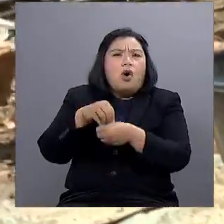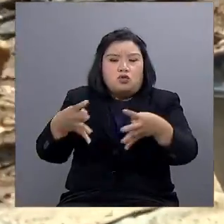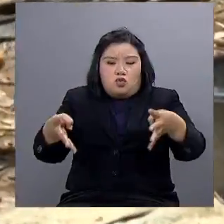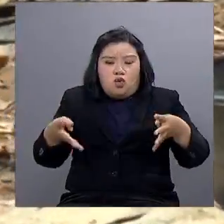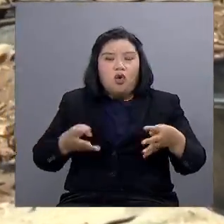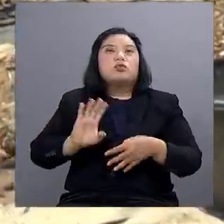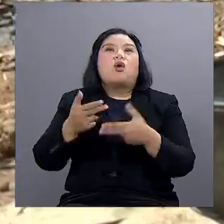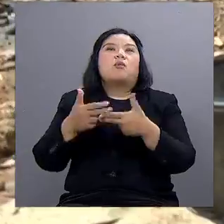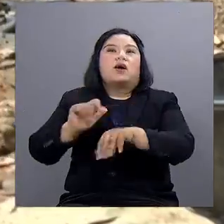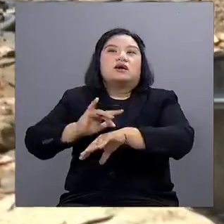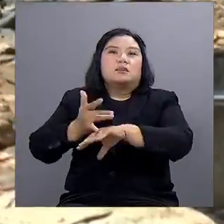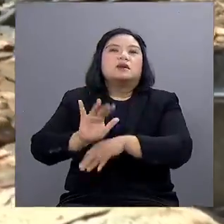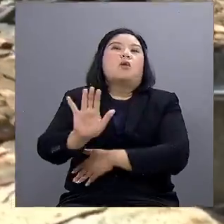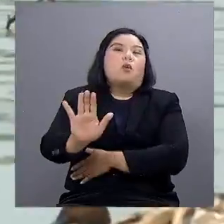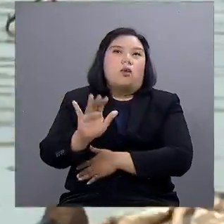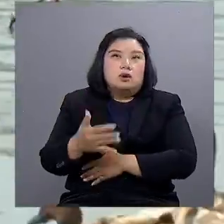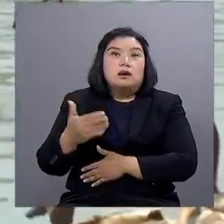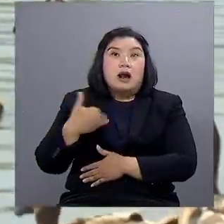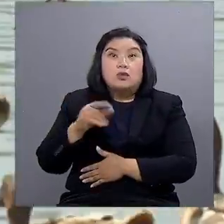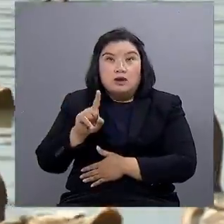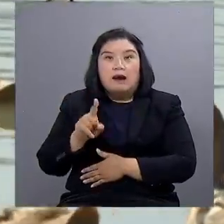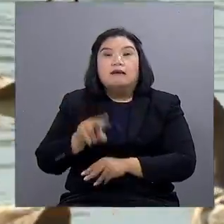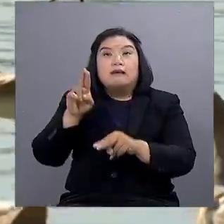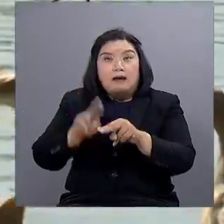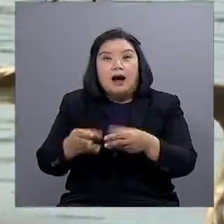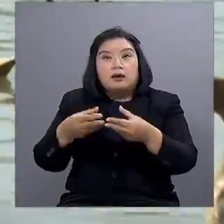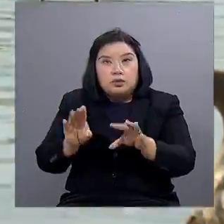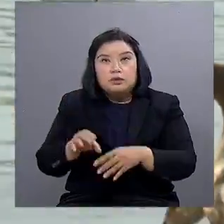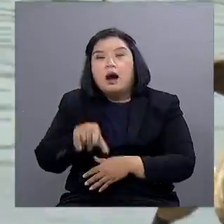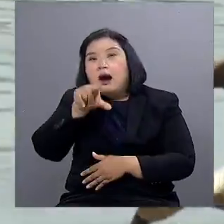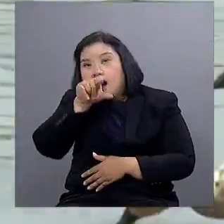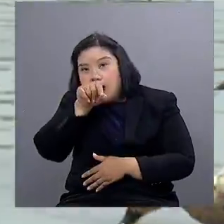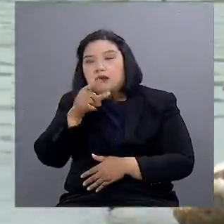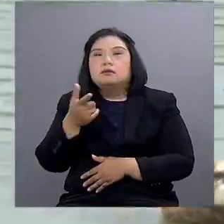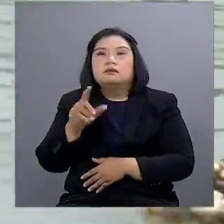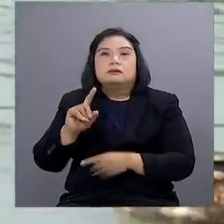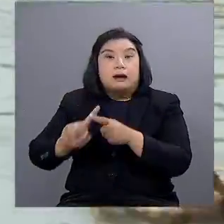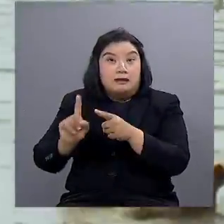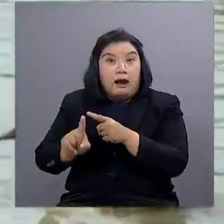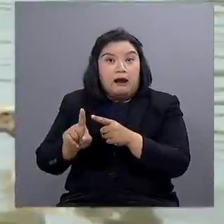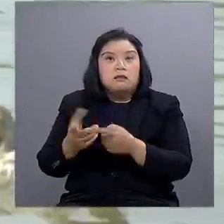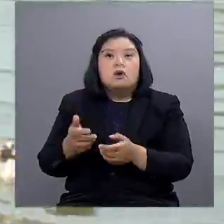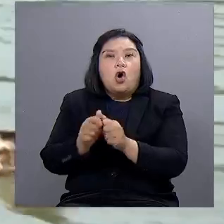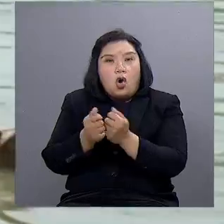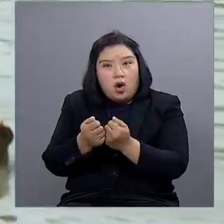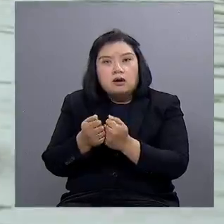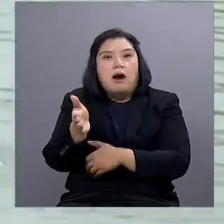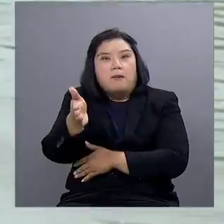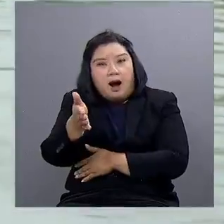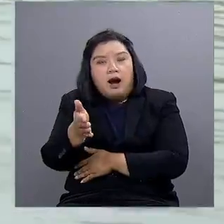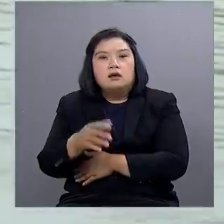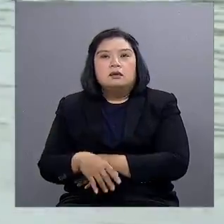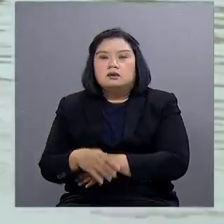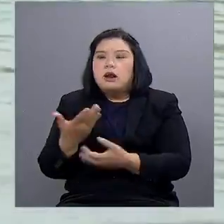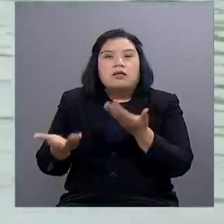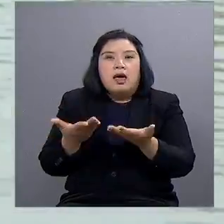ล่นแบบนี้นะครับเพื่อได้เป็ดนั้นเก็บกินเมล็ดข้าวที่ตกหล่นตามทุ่งนาแล้วก็กินกุ้งหอยปูปลาตามแหล่งน้ำเป็นการกำจัดศัตรูข้